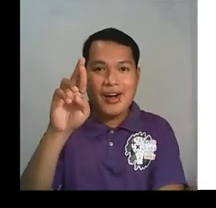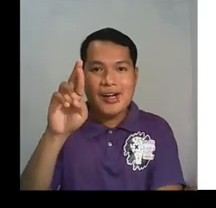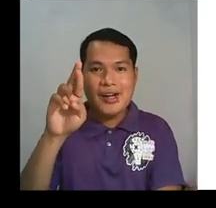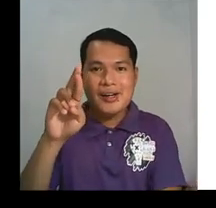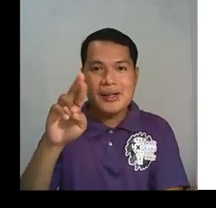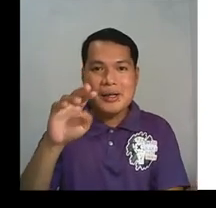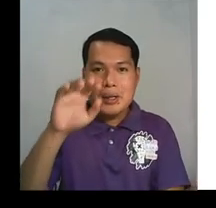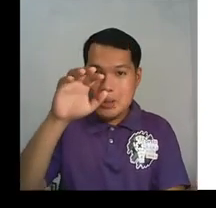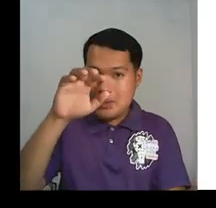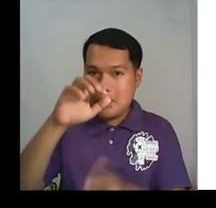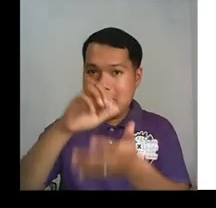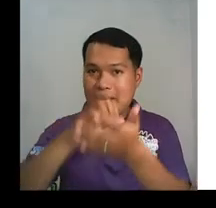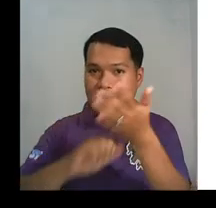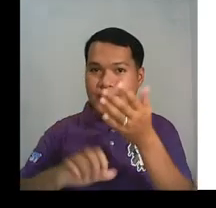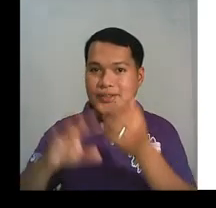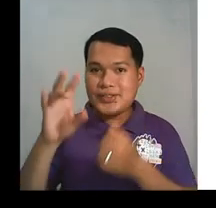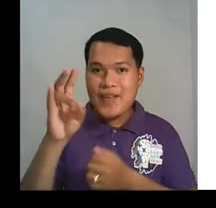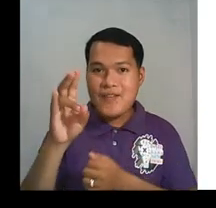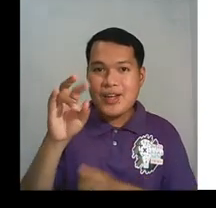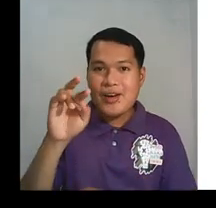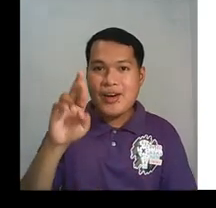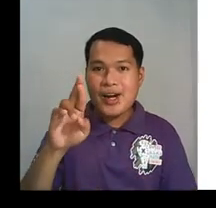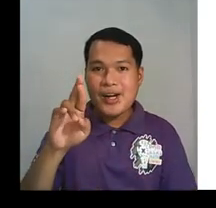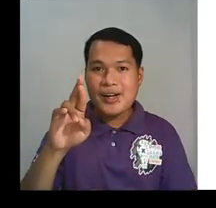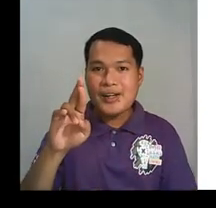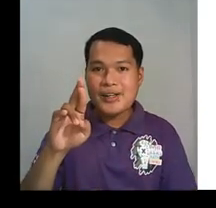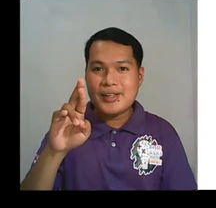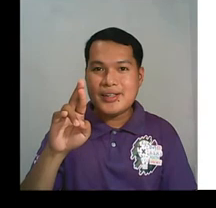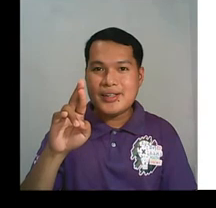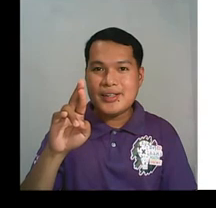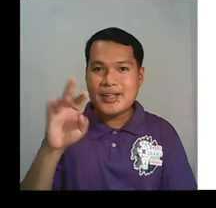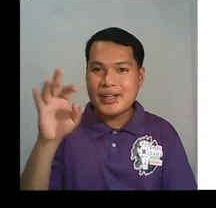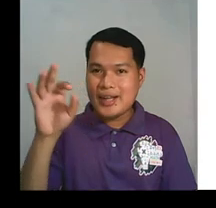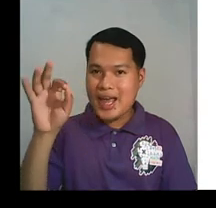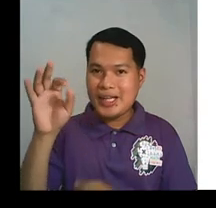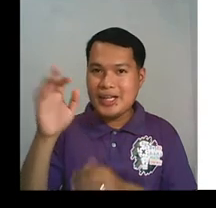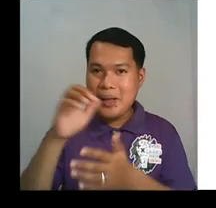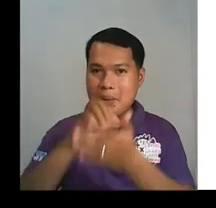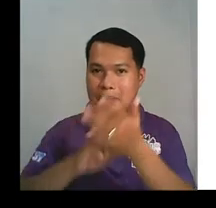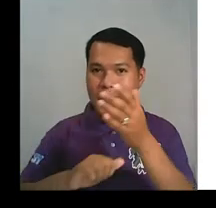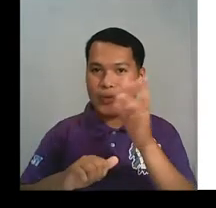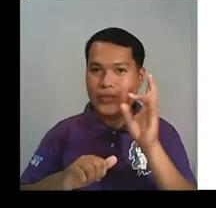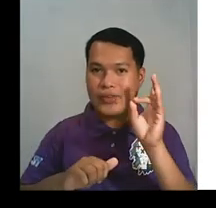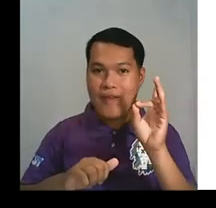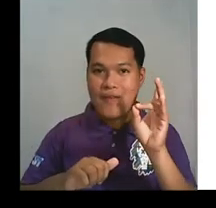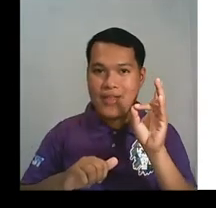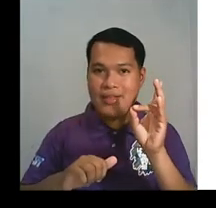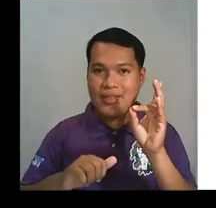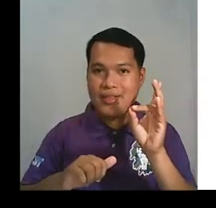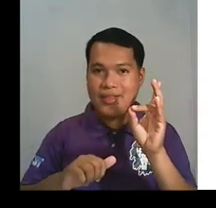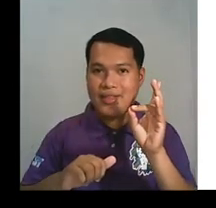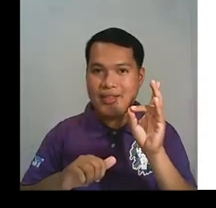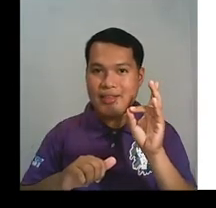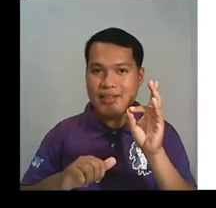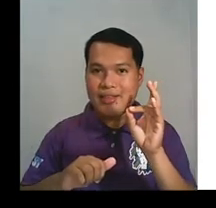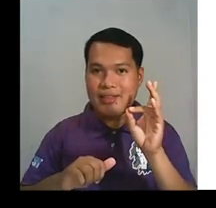9R, minus 7R. 9, minus 7.